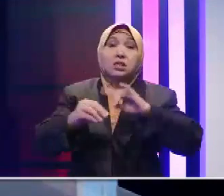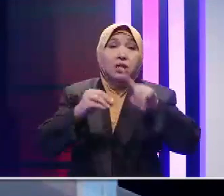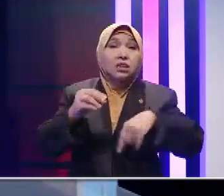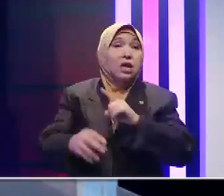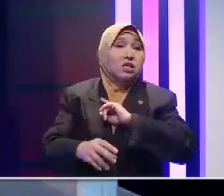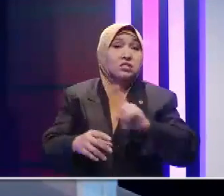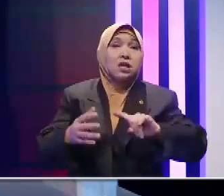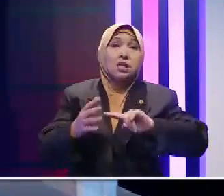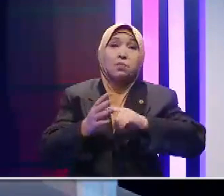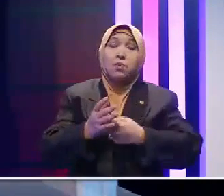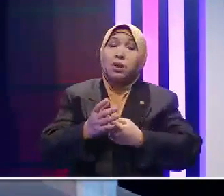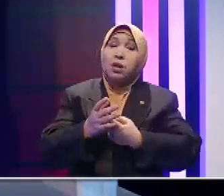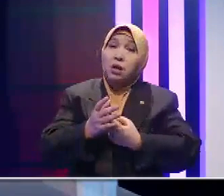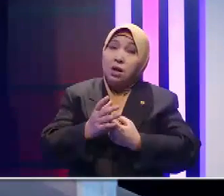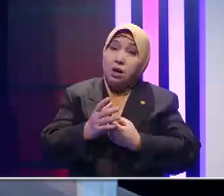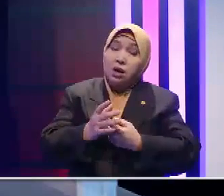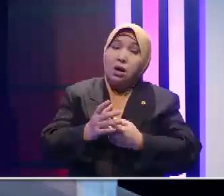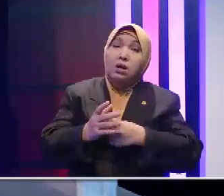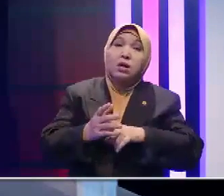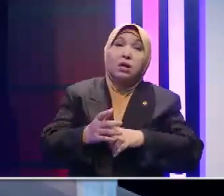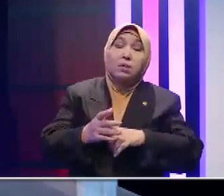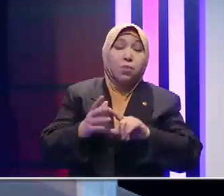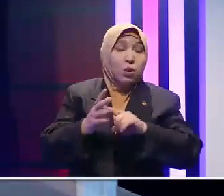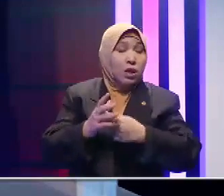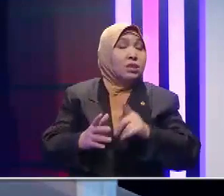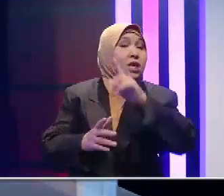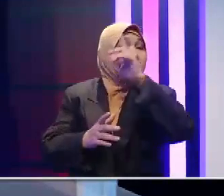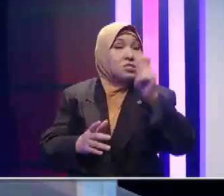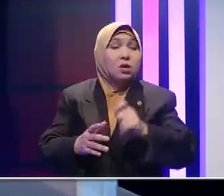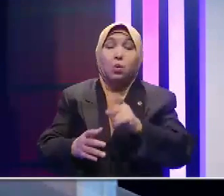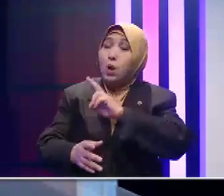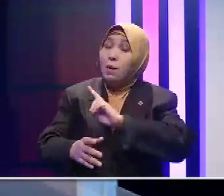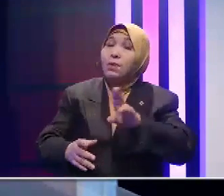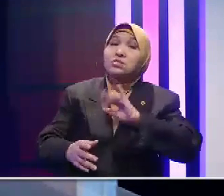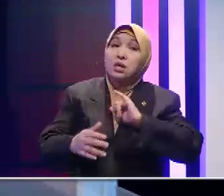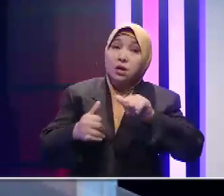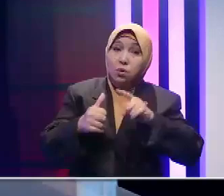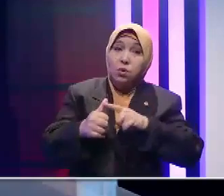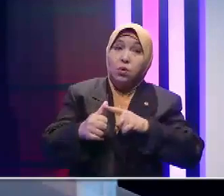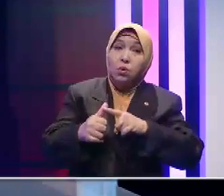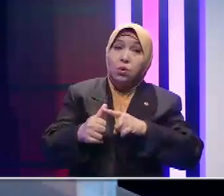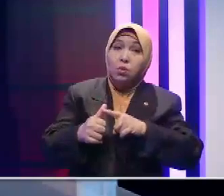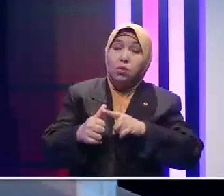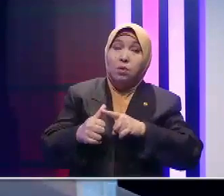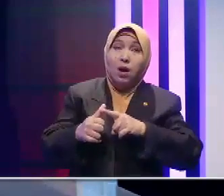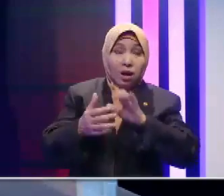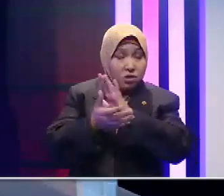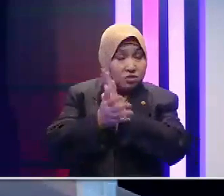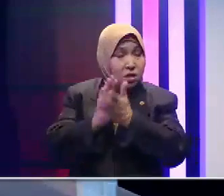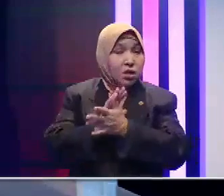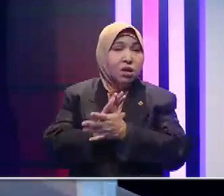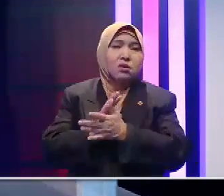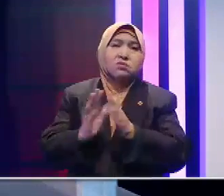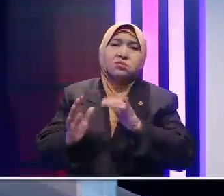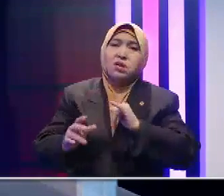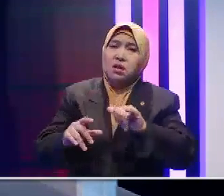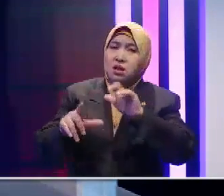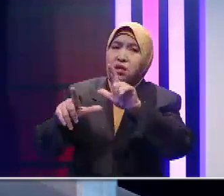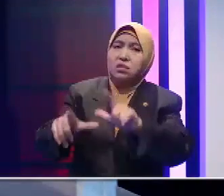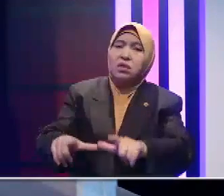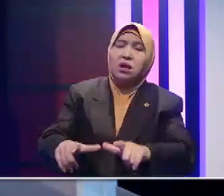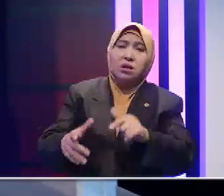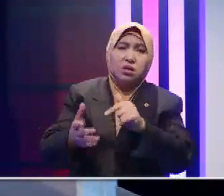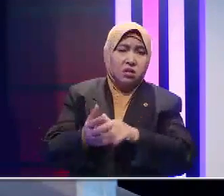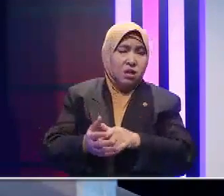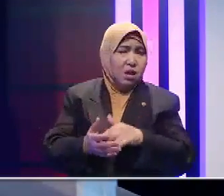Dia menggunakan metode usul lebih tanya kepada agama saya tu. Dan bila keadaan macam tu, saya rasa ini